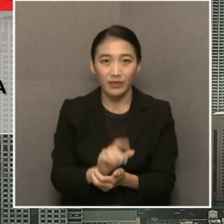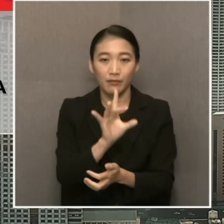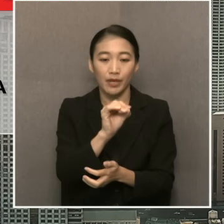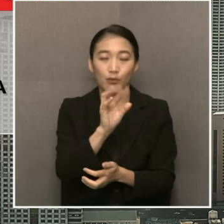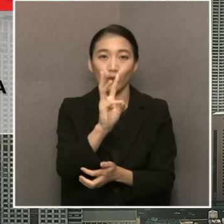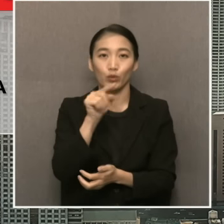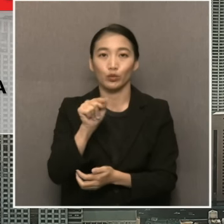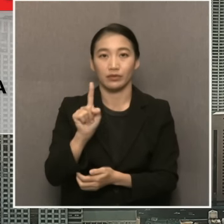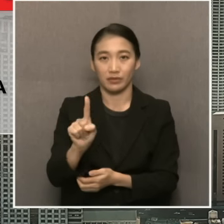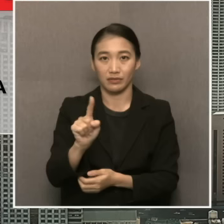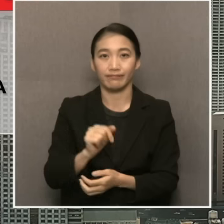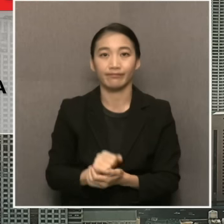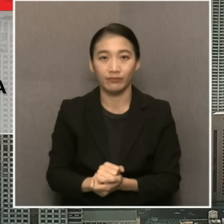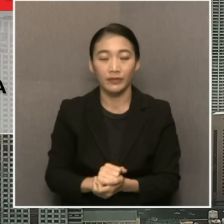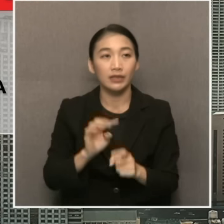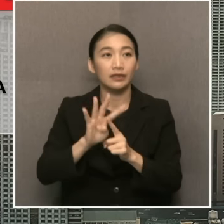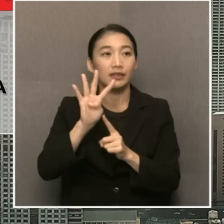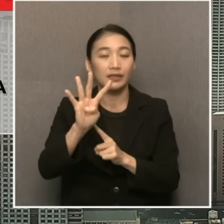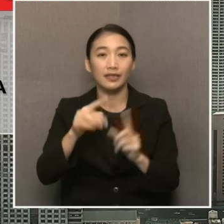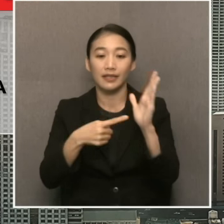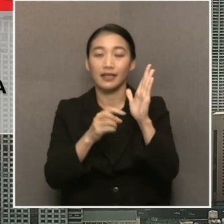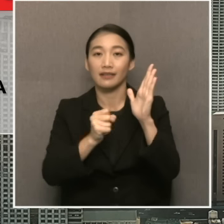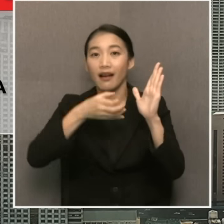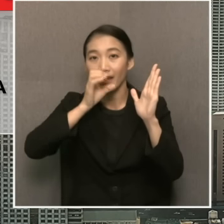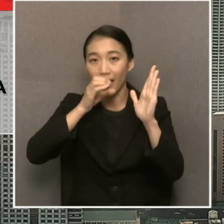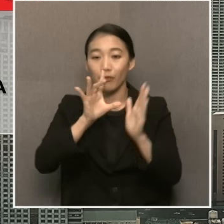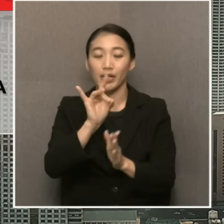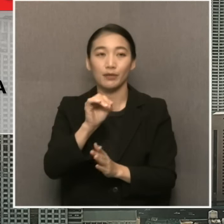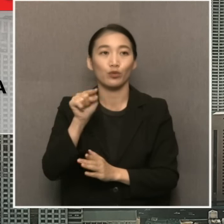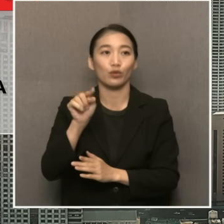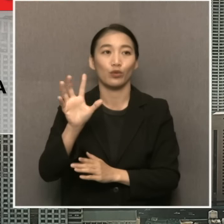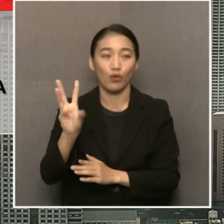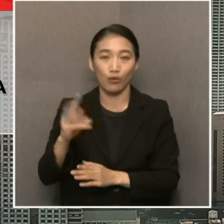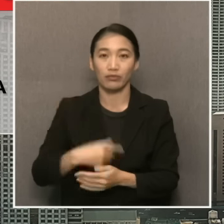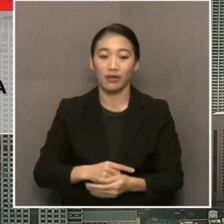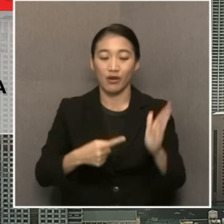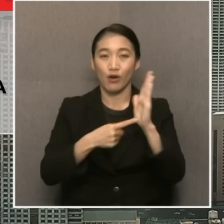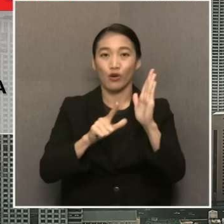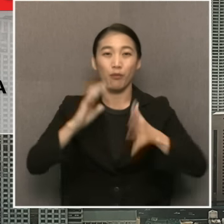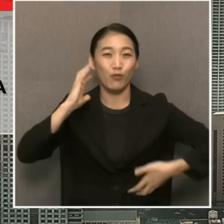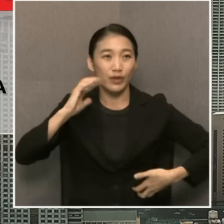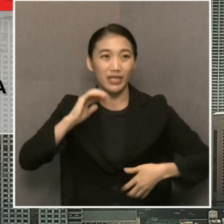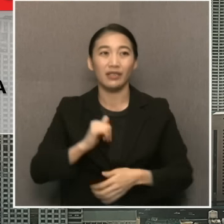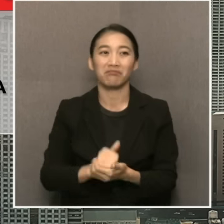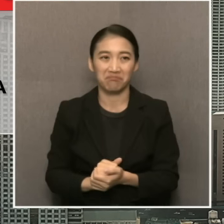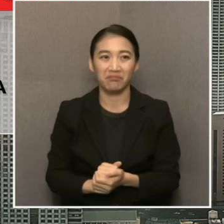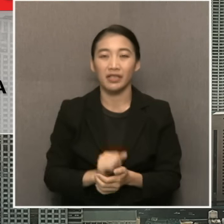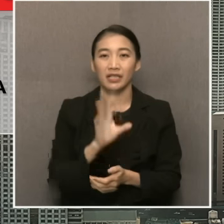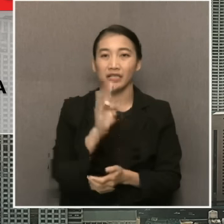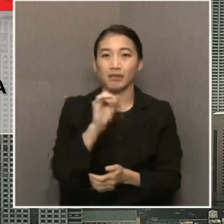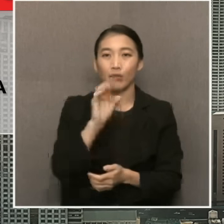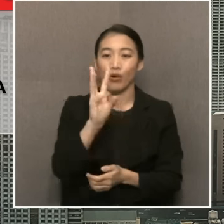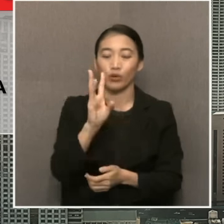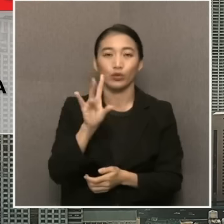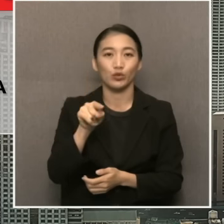มต่อลูกบาศก์เมตรสระแก้ว 80.6 ลพบุรีอยู่อันดับ5 76.9 และอันดับที่6สมุทรส